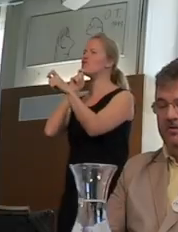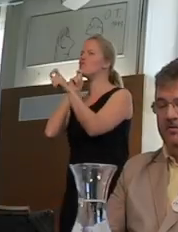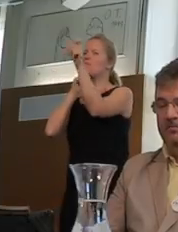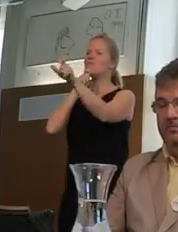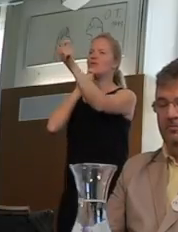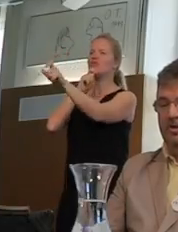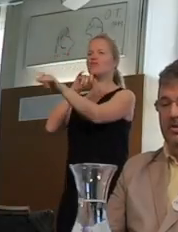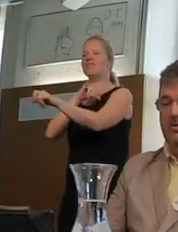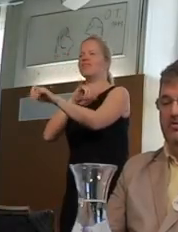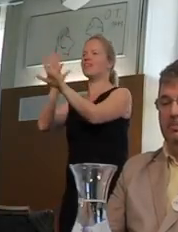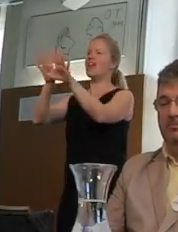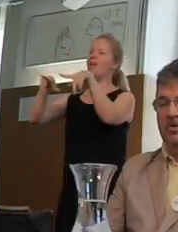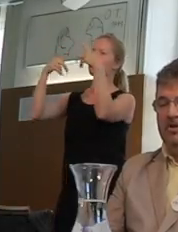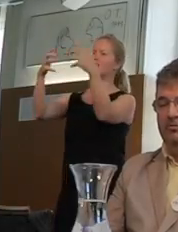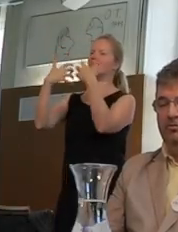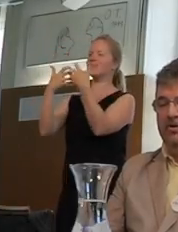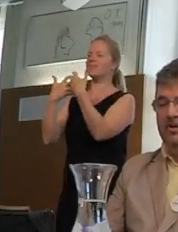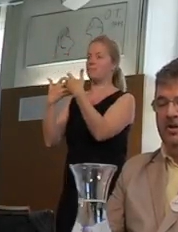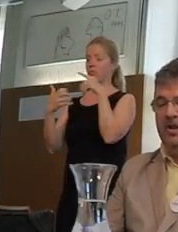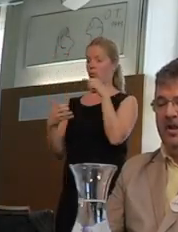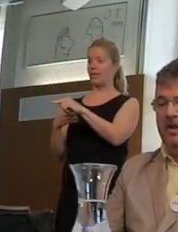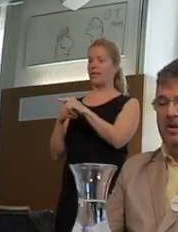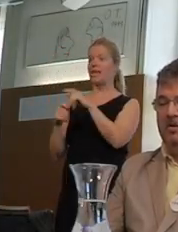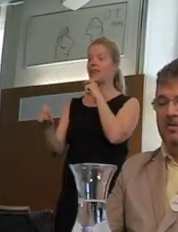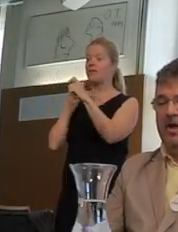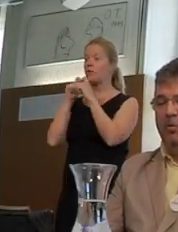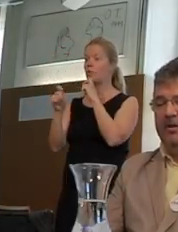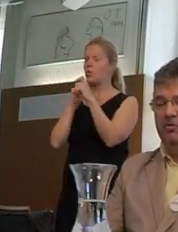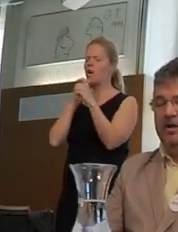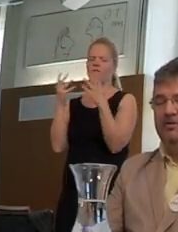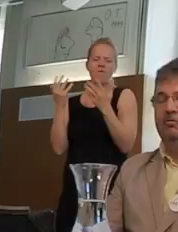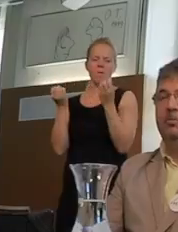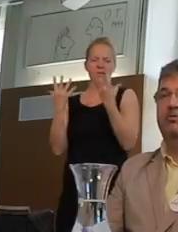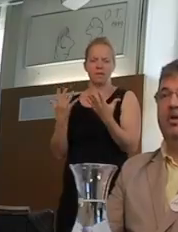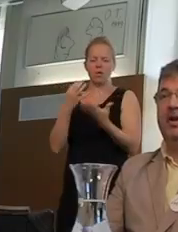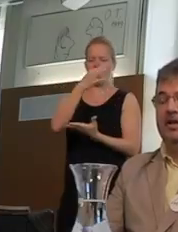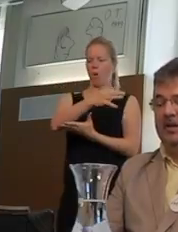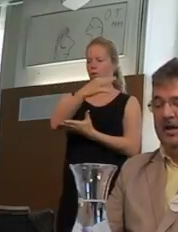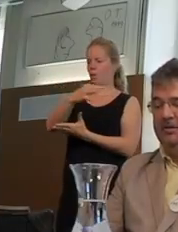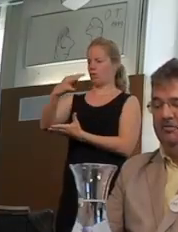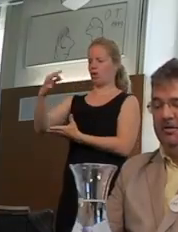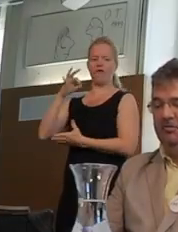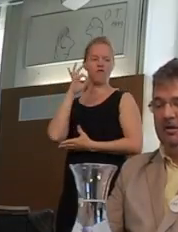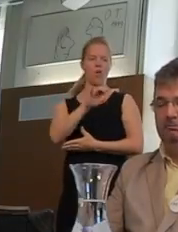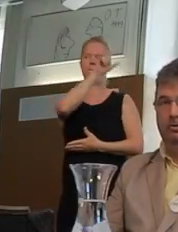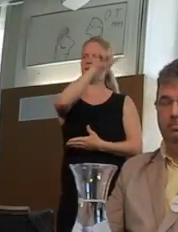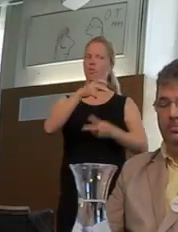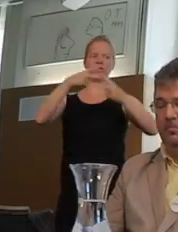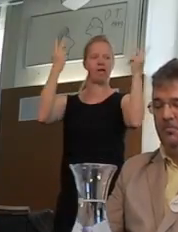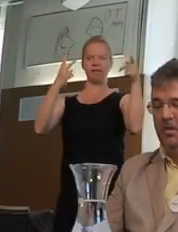erzählt. Diese Interviews finden an Orten statt, die für die Persönlichkeiten relativ wichtig